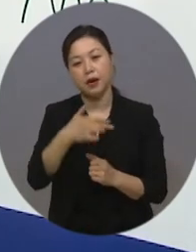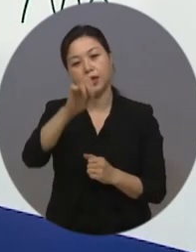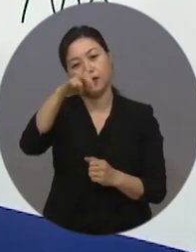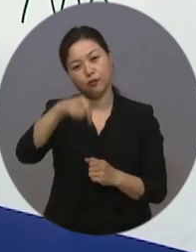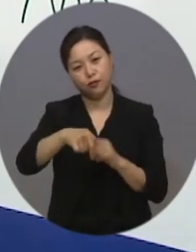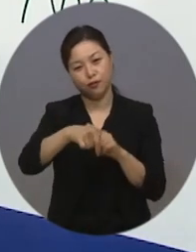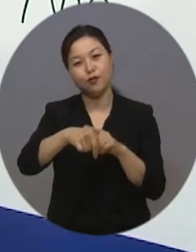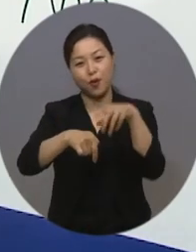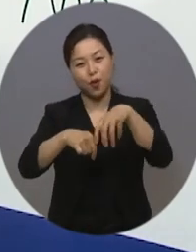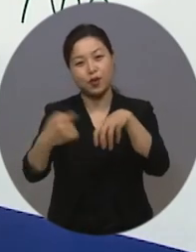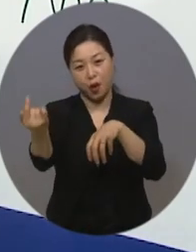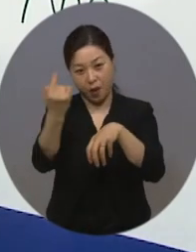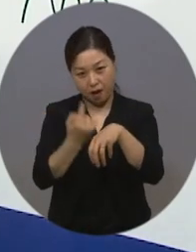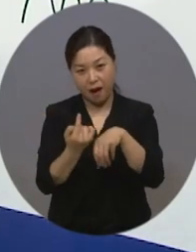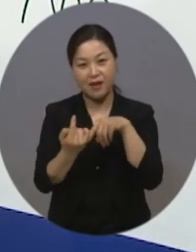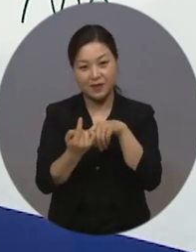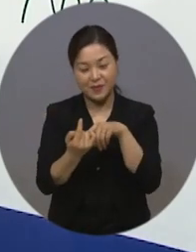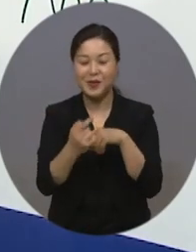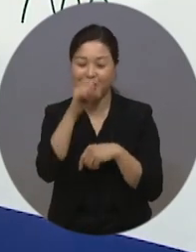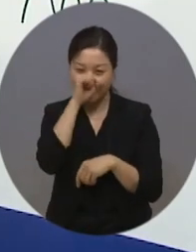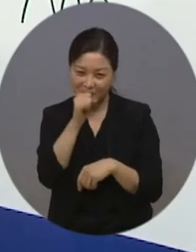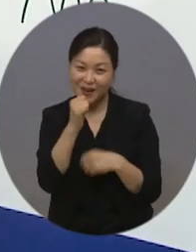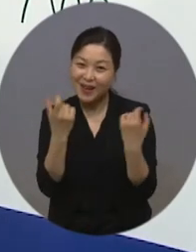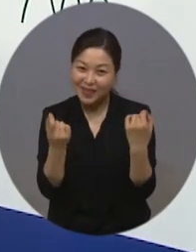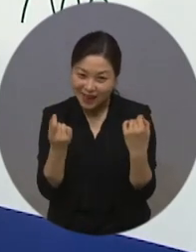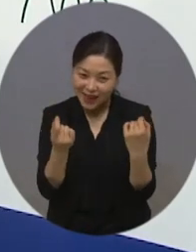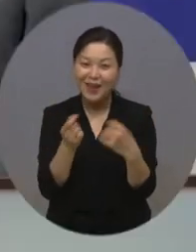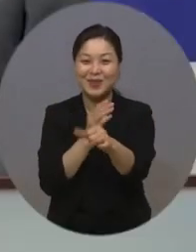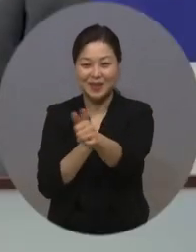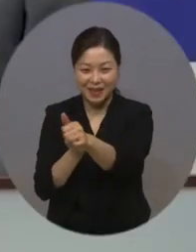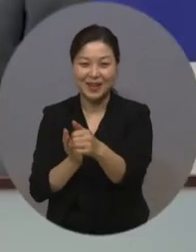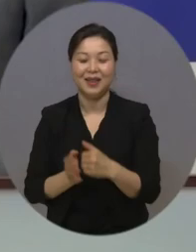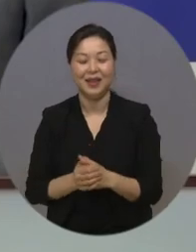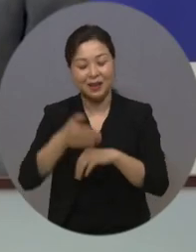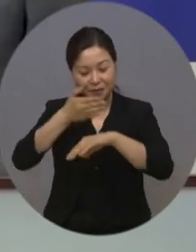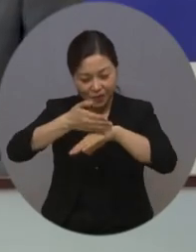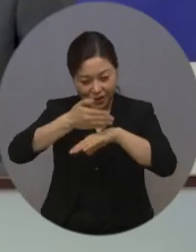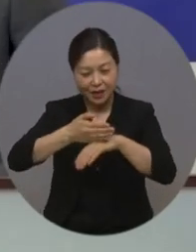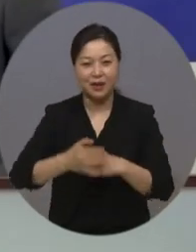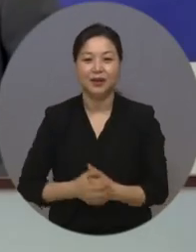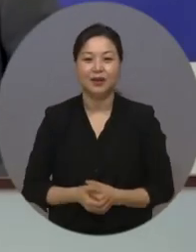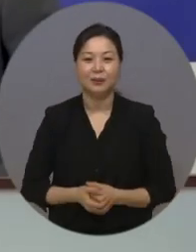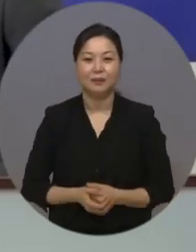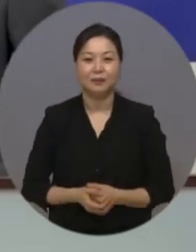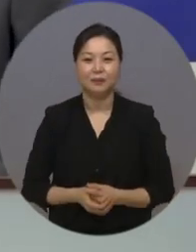장소에서 귀촌 하시면 어떨까 보내드립니다 감사합니다